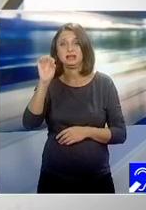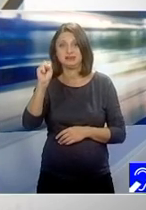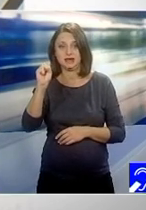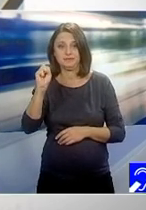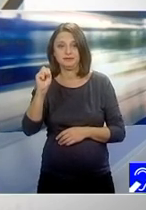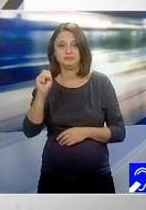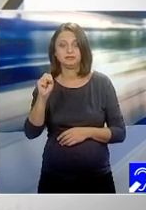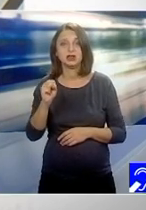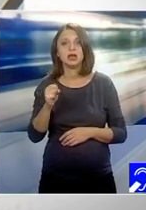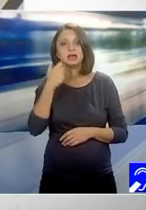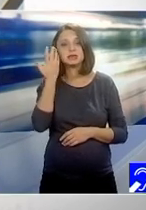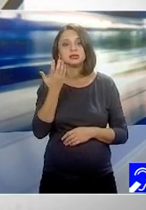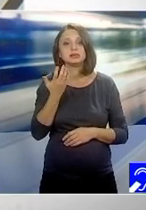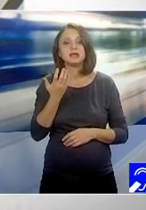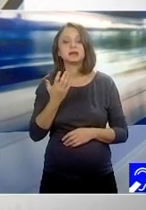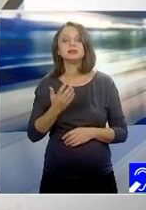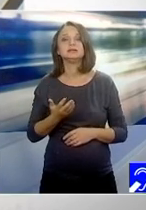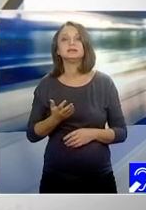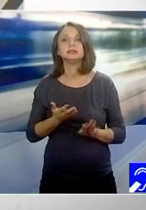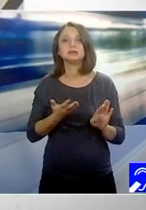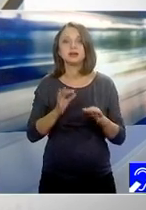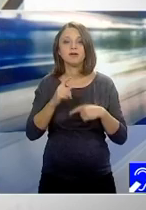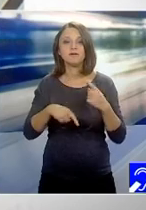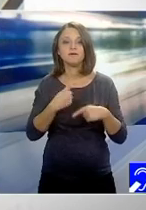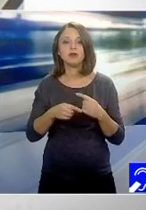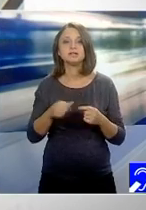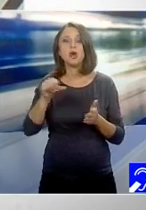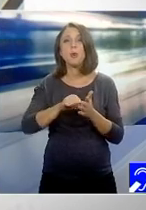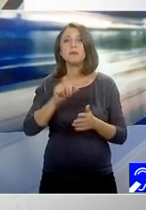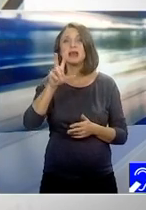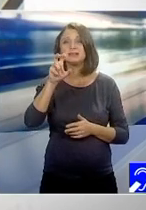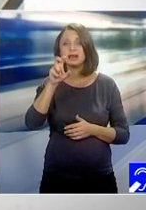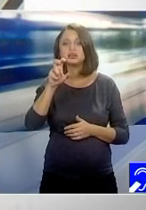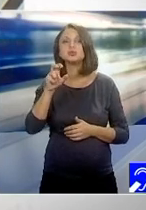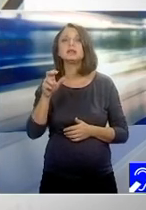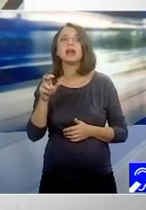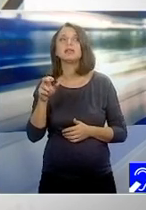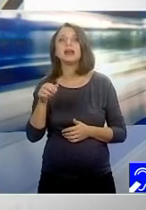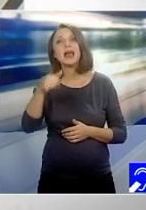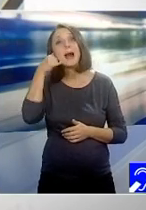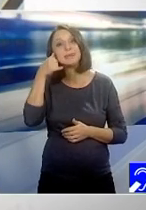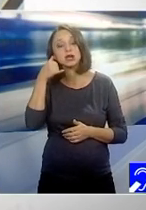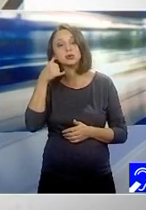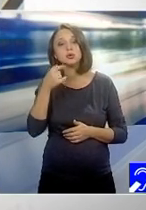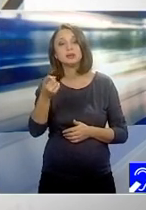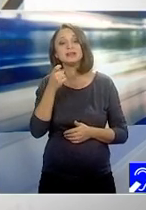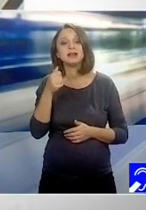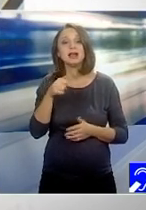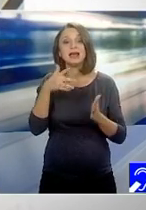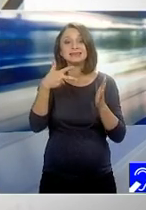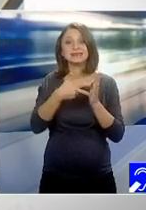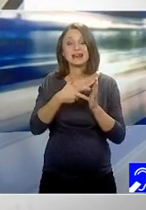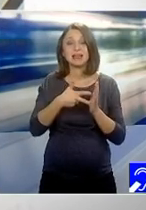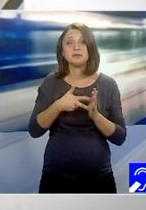de la intrarea în vigoare a radului, sunt undeva la 19.330 de apeluri pe 112, din care 3.663 s-au dovedit